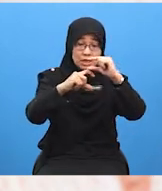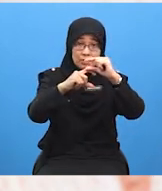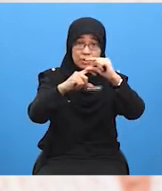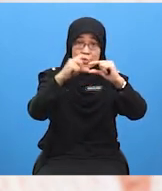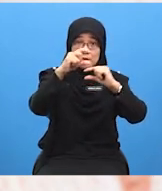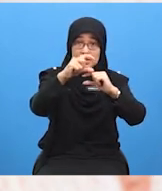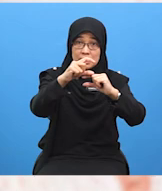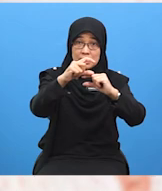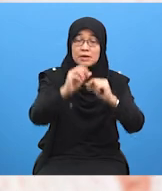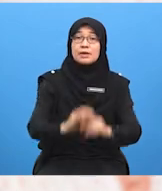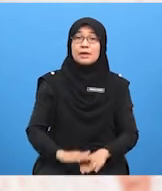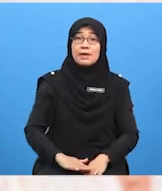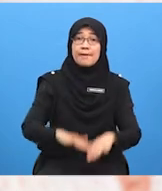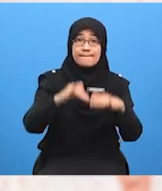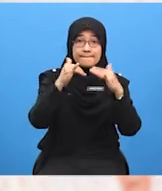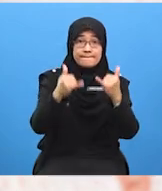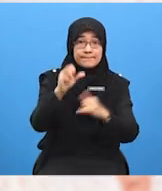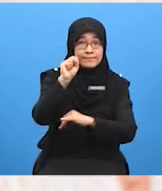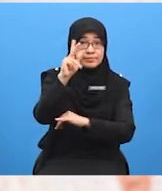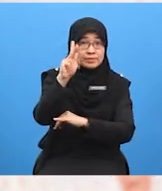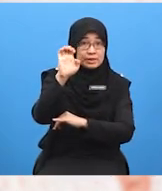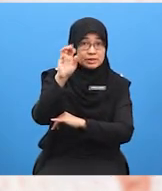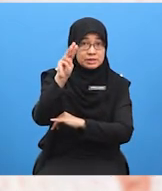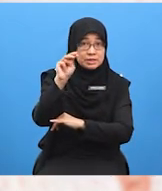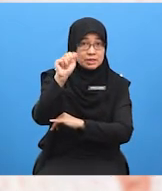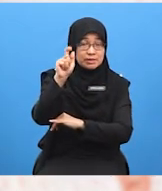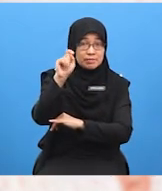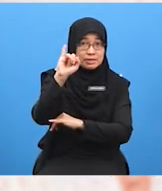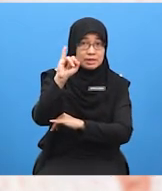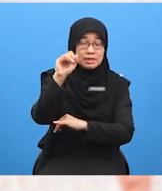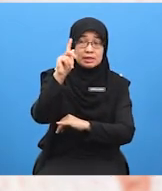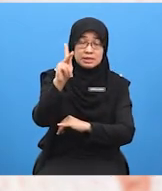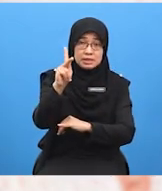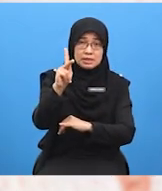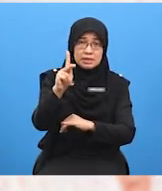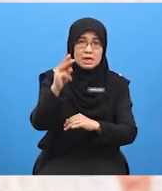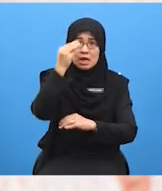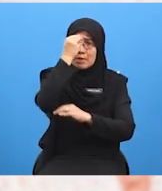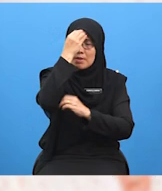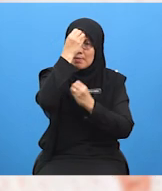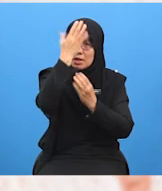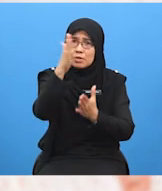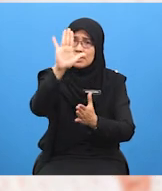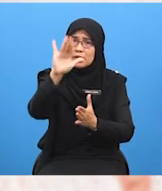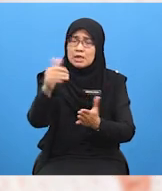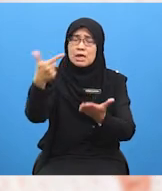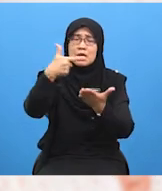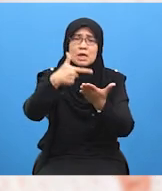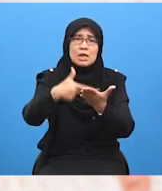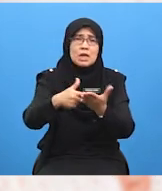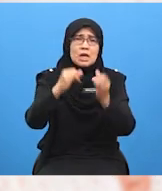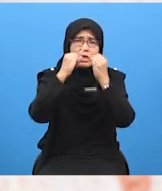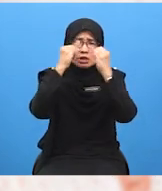Lakaran reka bentuk litar skematik memberikan maklumat yang lebih jelas tentang penyambungan